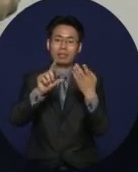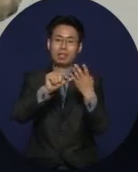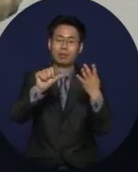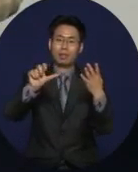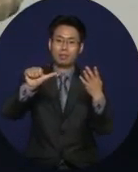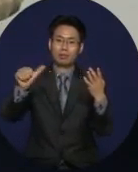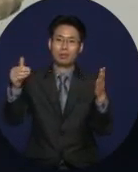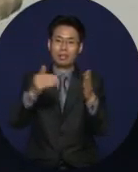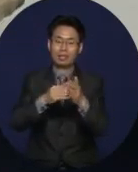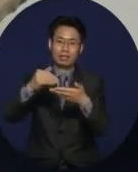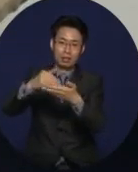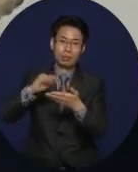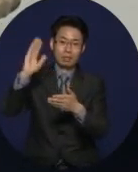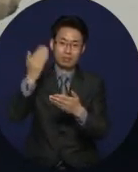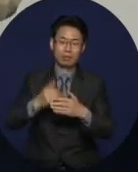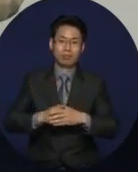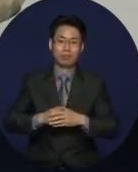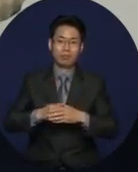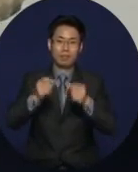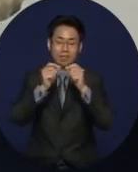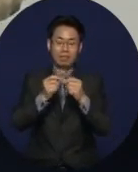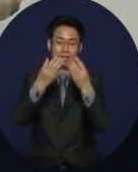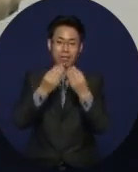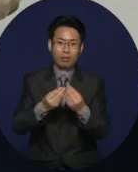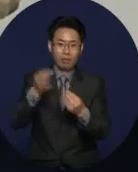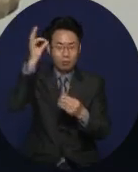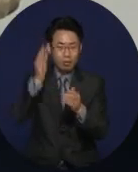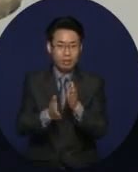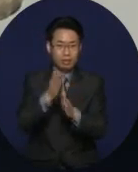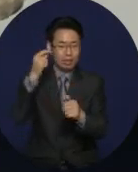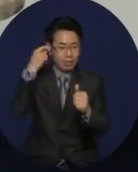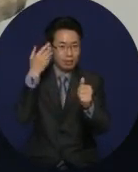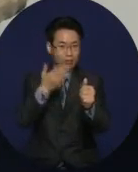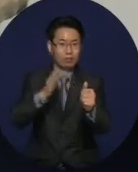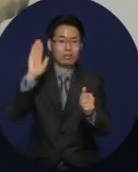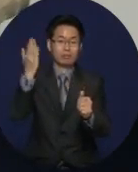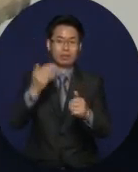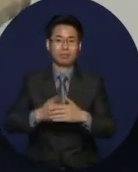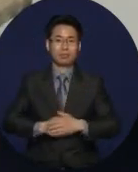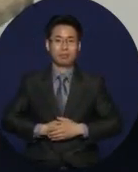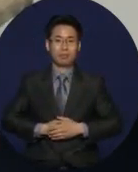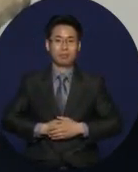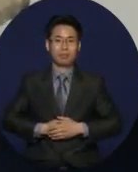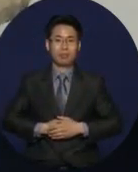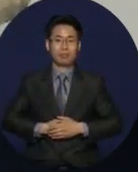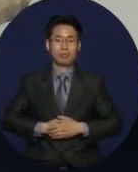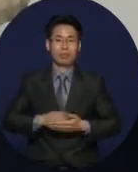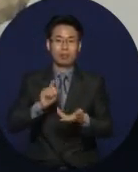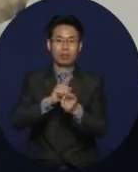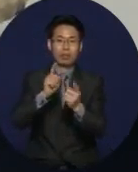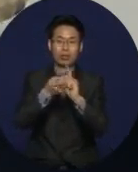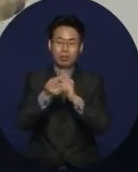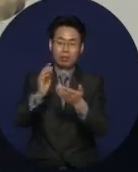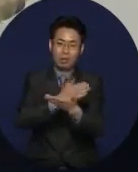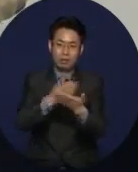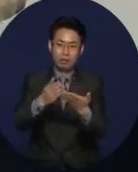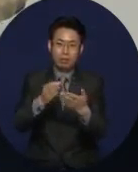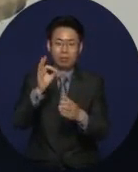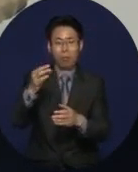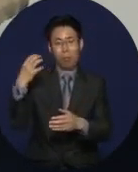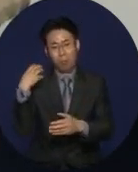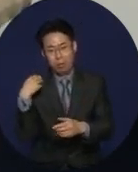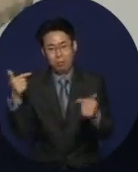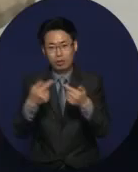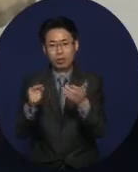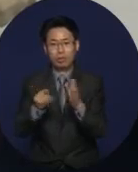15일까지 접수하시면 됩니다. 자세한 사항은 포항시 출산보육과로 문의하시기 바랍니다. 서로 나눠 쓰며 경제적 부담을